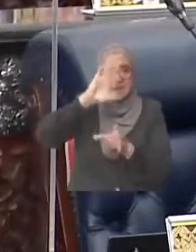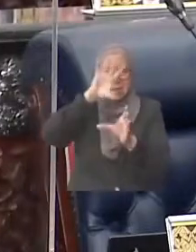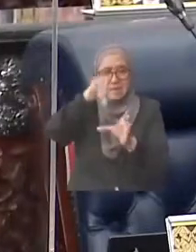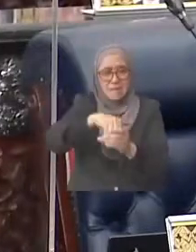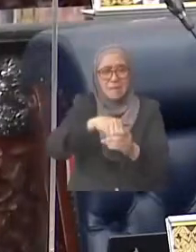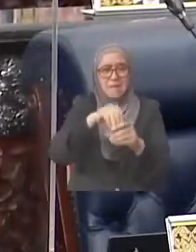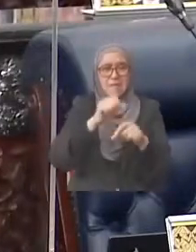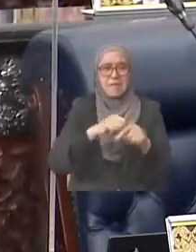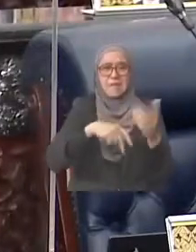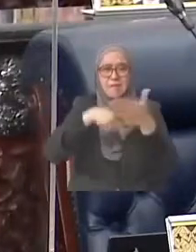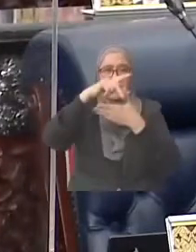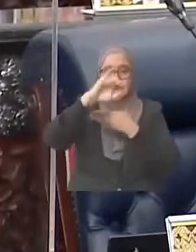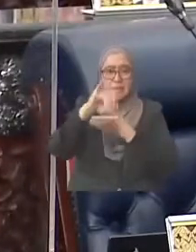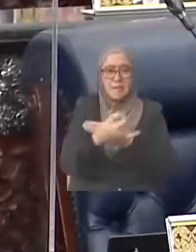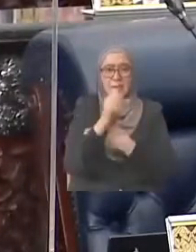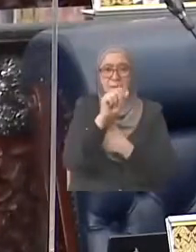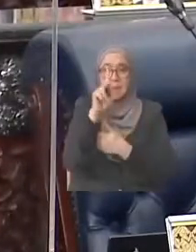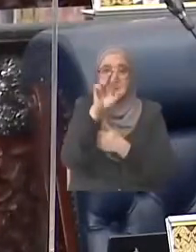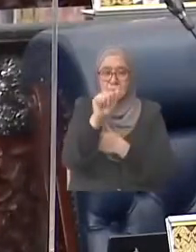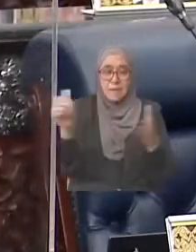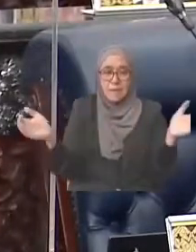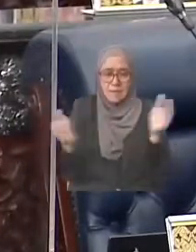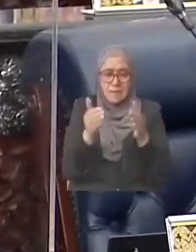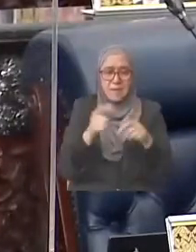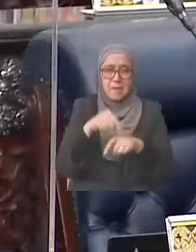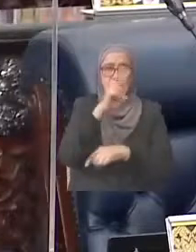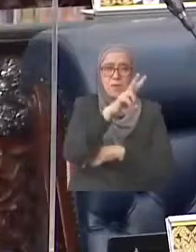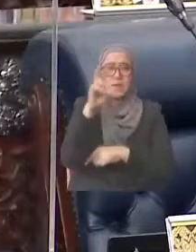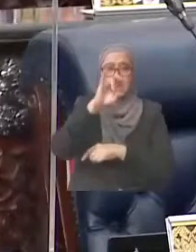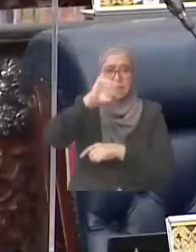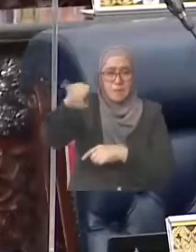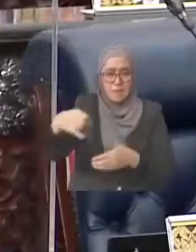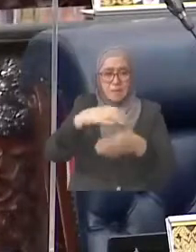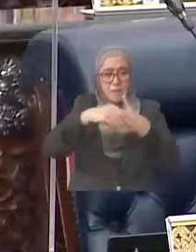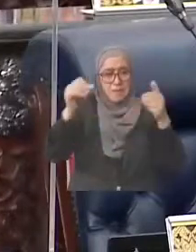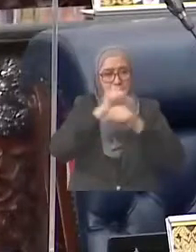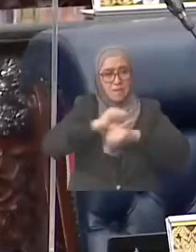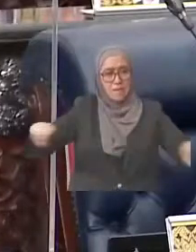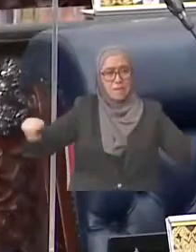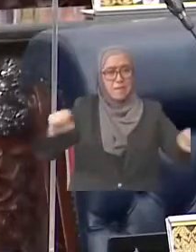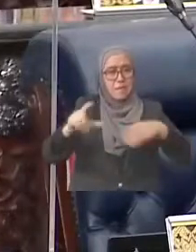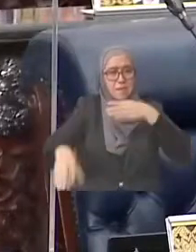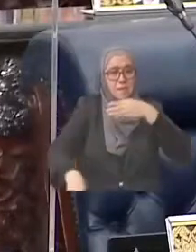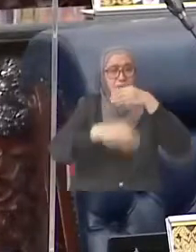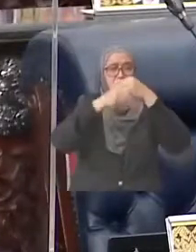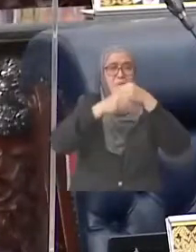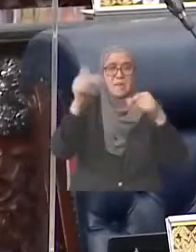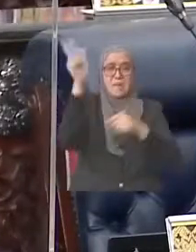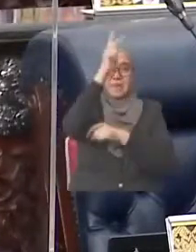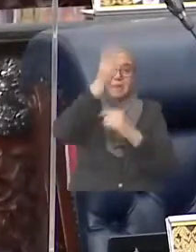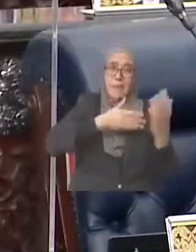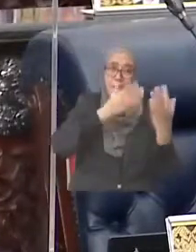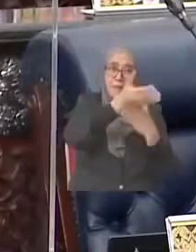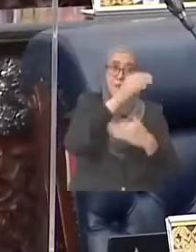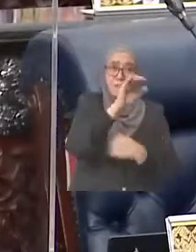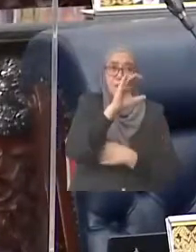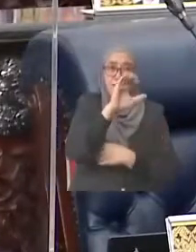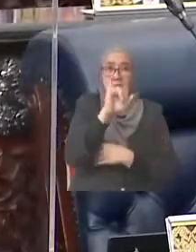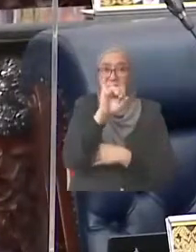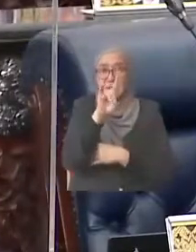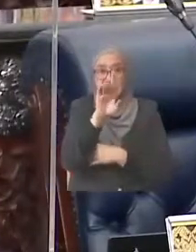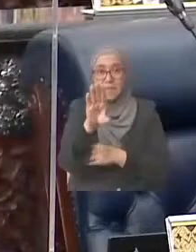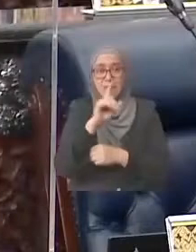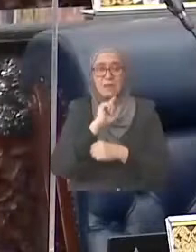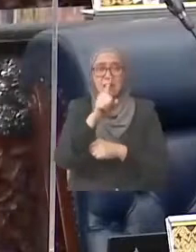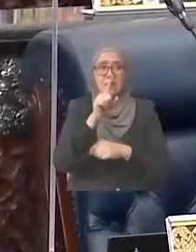kerajaan sebanyak 200juta Ringgit akan disediakan Sebagai tambahan kerajaan melalui ID akan mewujudkan